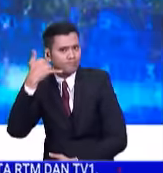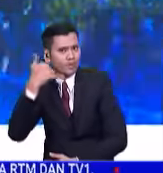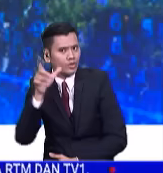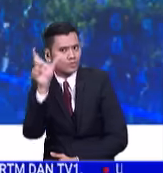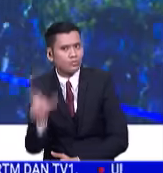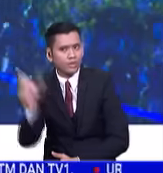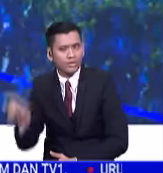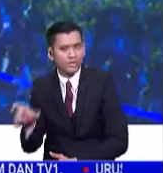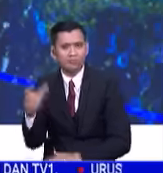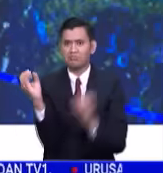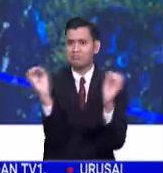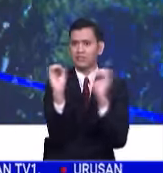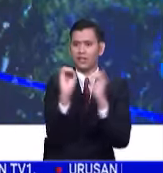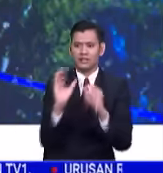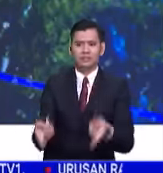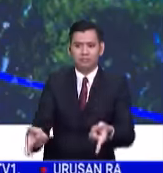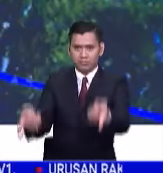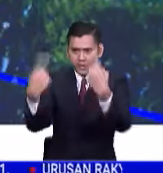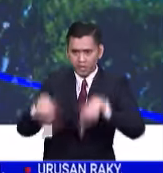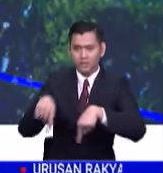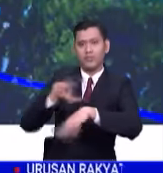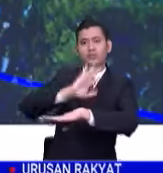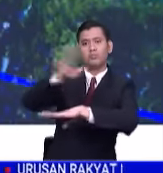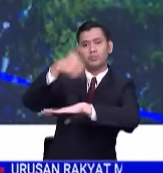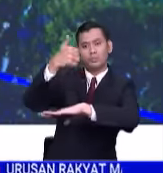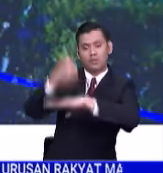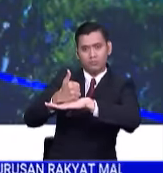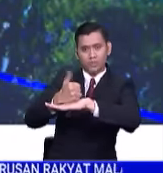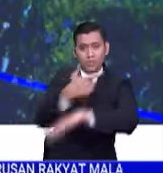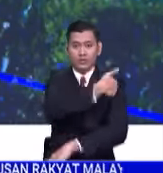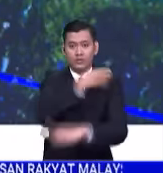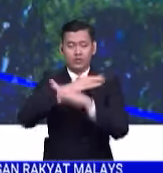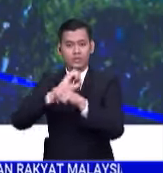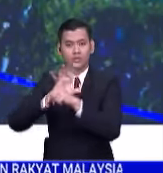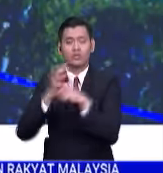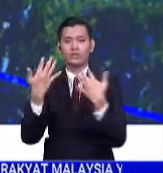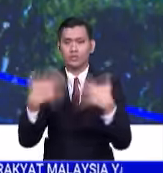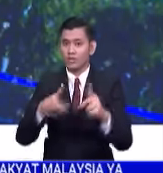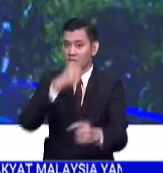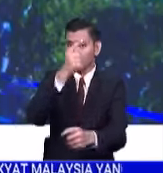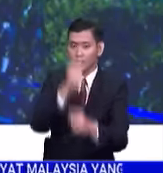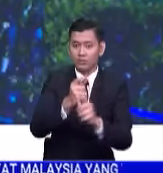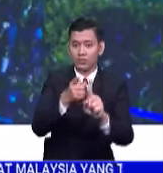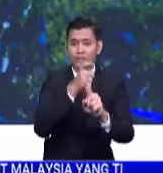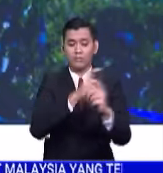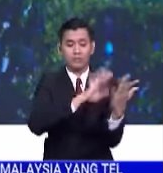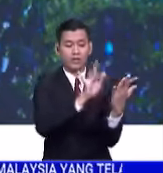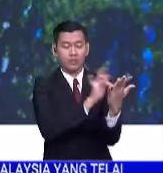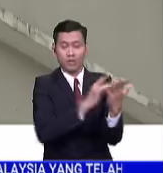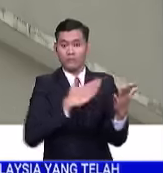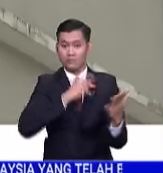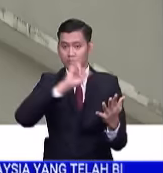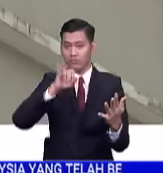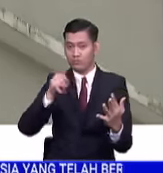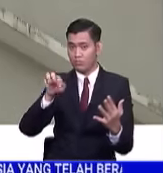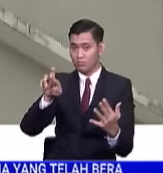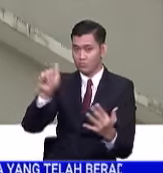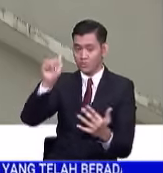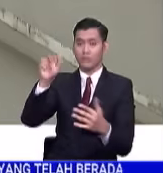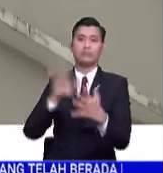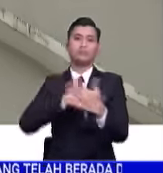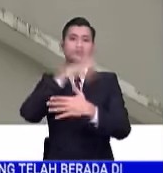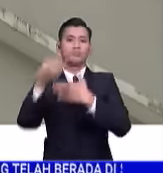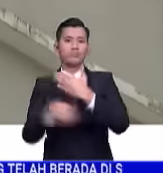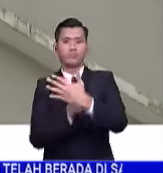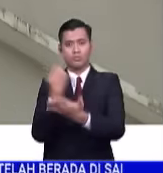yang gagal hadir janji temu vaksinasi seperti yang ditetapkan dalam MySejahtera. Projek rintis dimulakan di Pusat